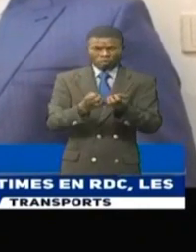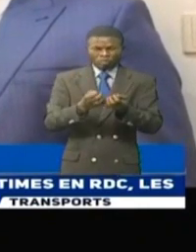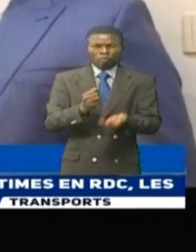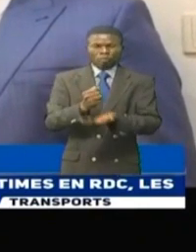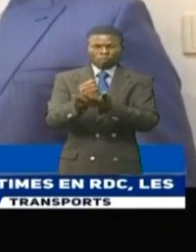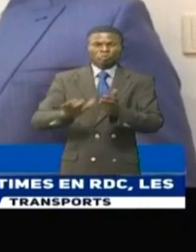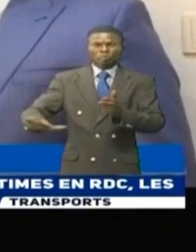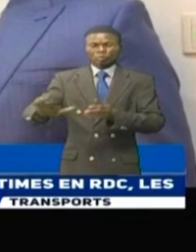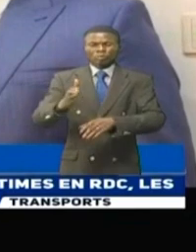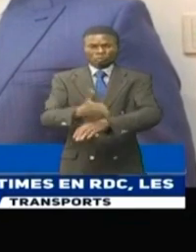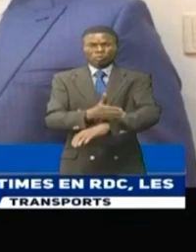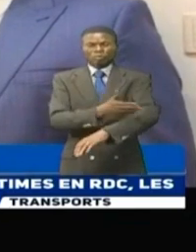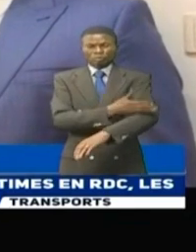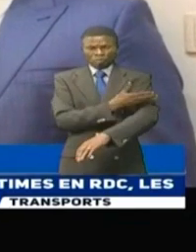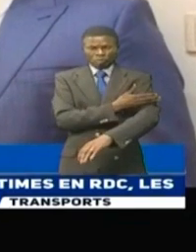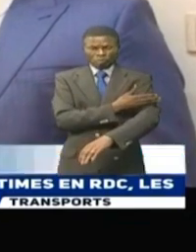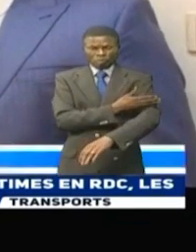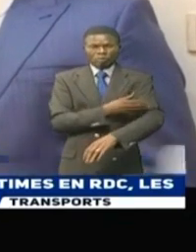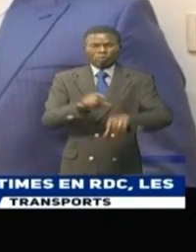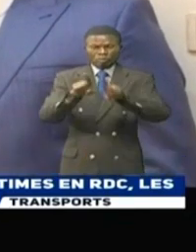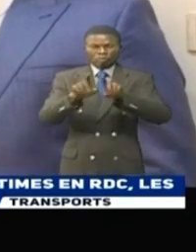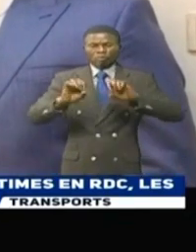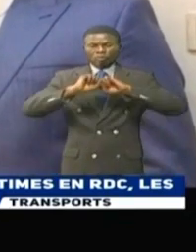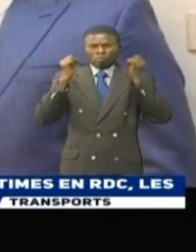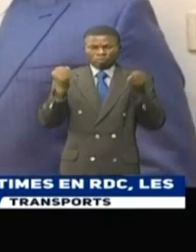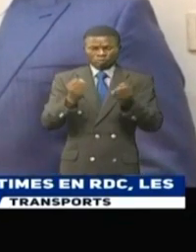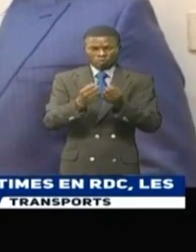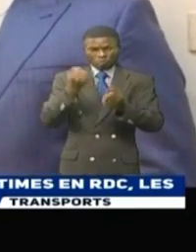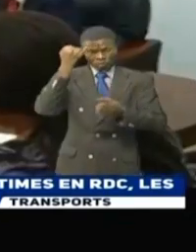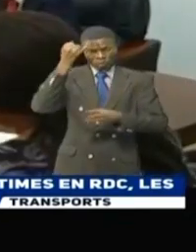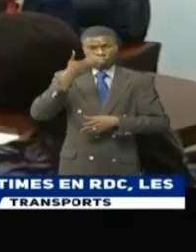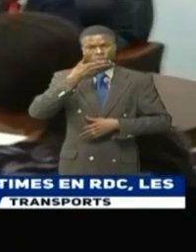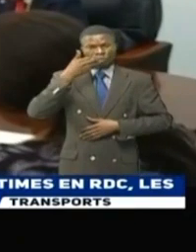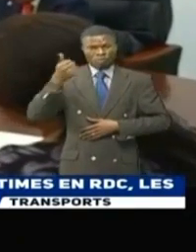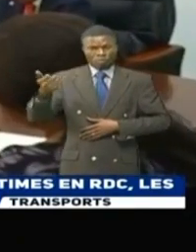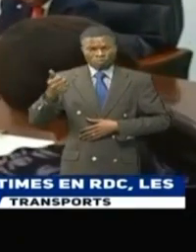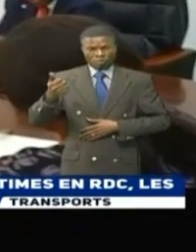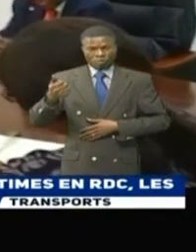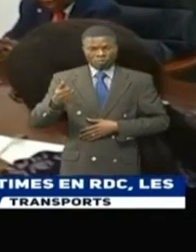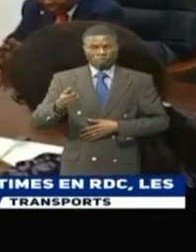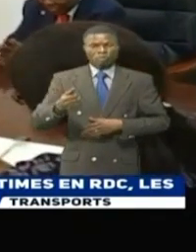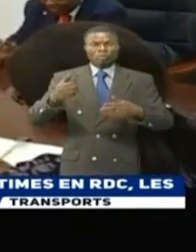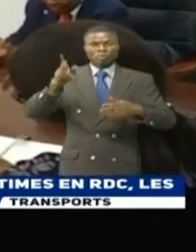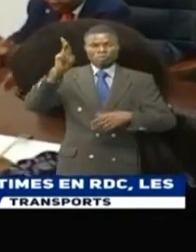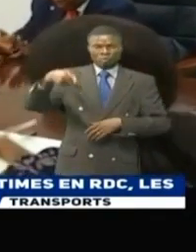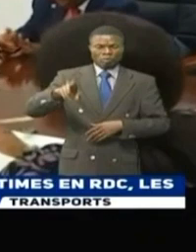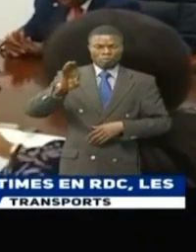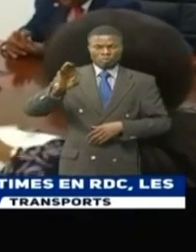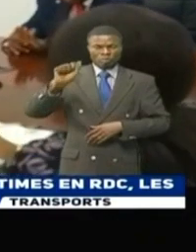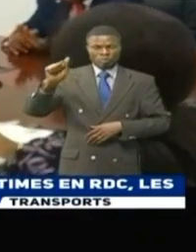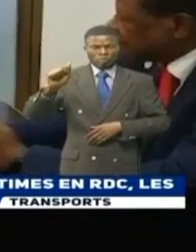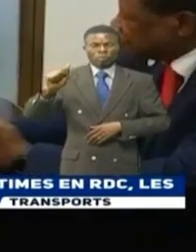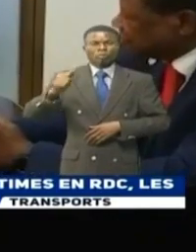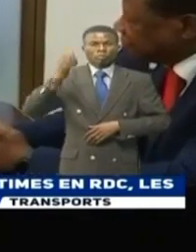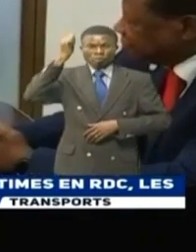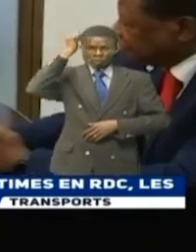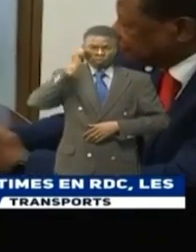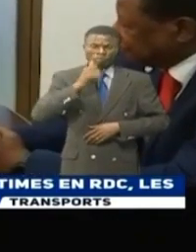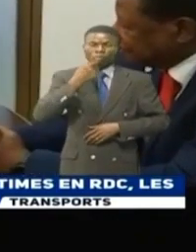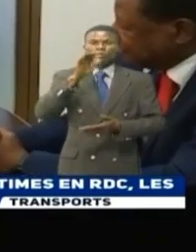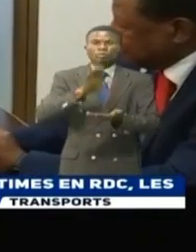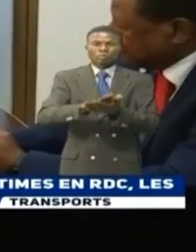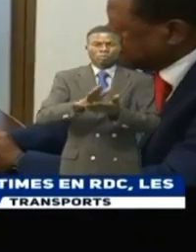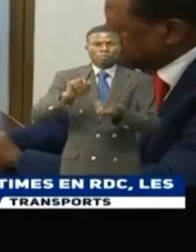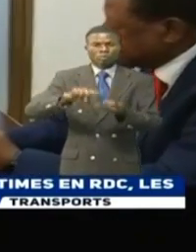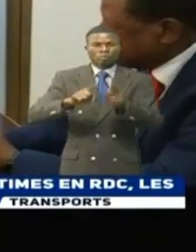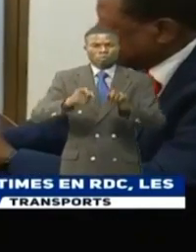avancer nos sociétés dans la bonne direction. Le PCA des lignes maritimes congolaises a félicité son